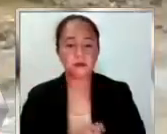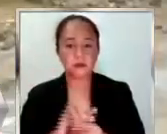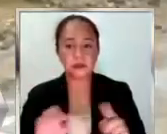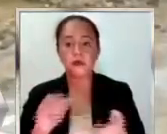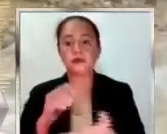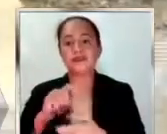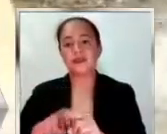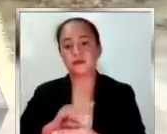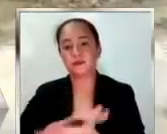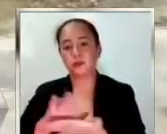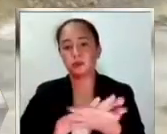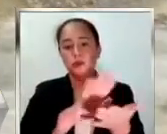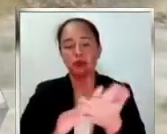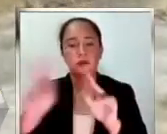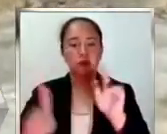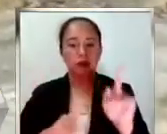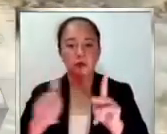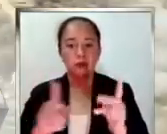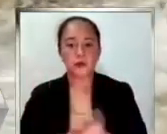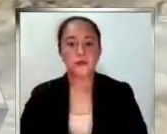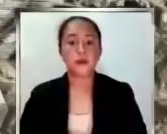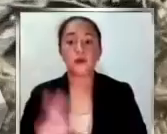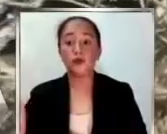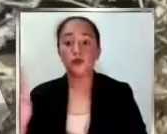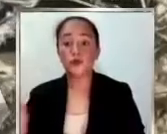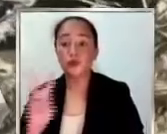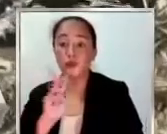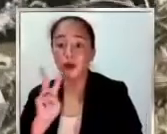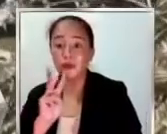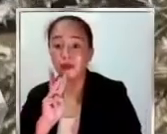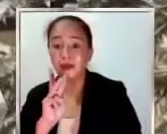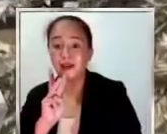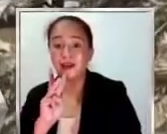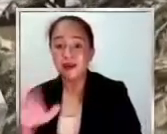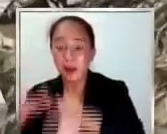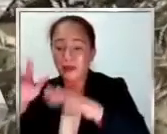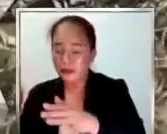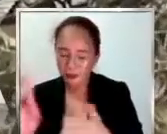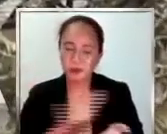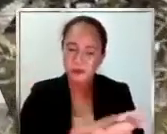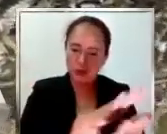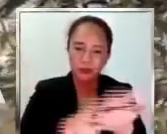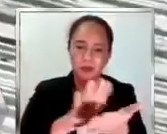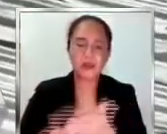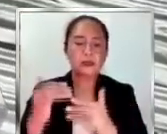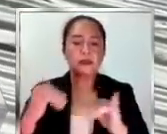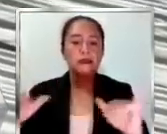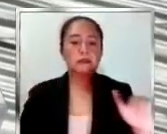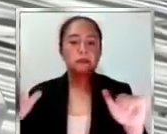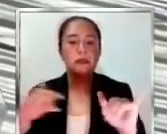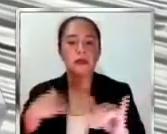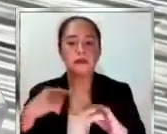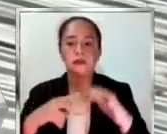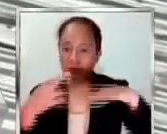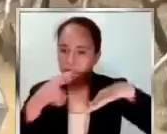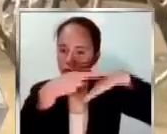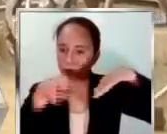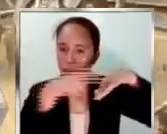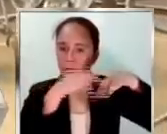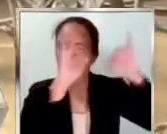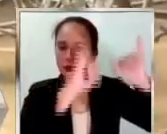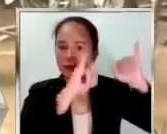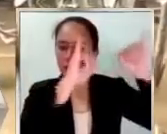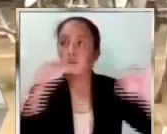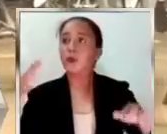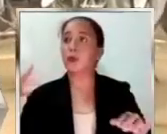residente. Tubig baha na mismo ang ginagamit nilang panlinis. May ilan namang ilang araw nang nananatili sa kanilang bubong habang naghihintay ng tulong.